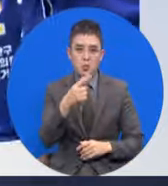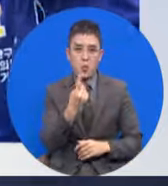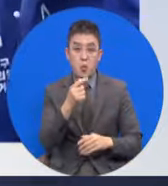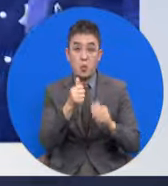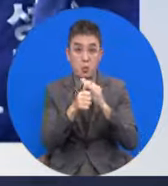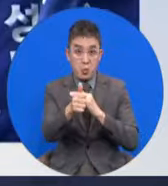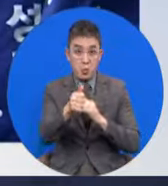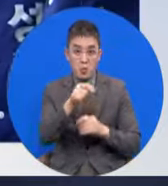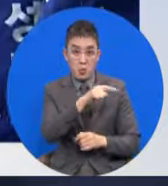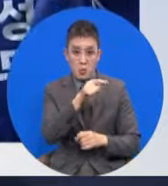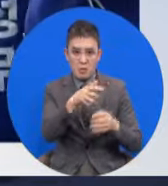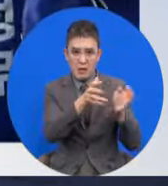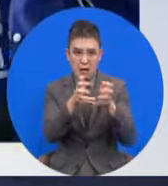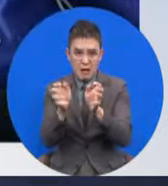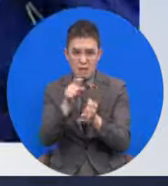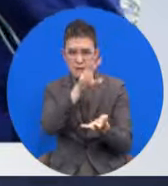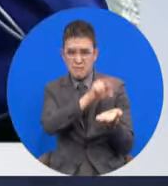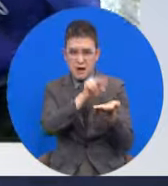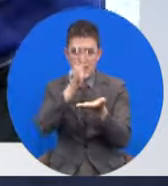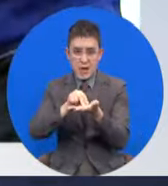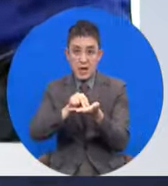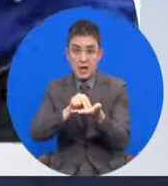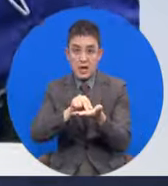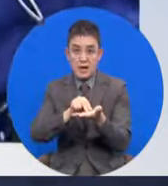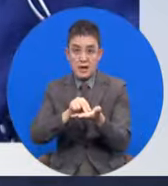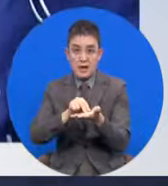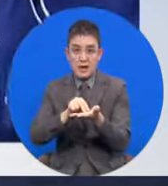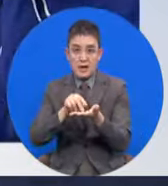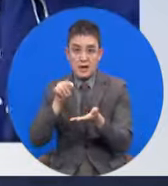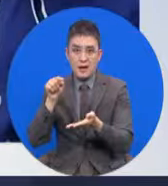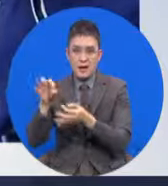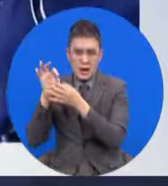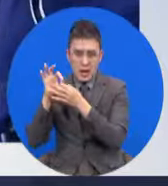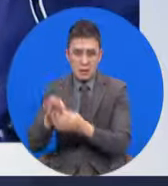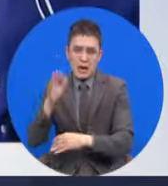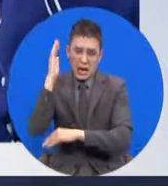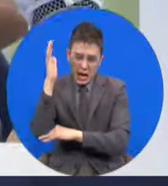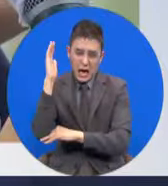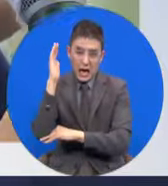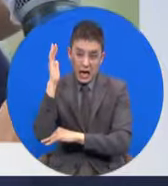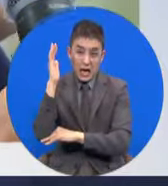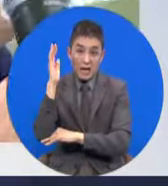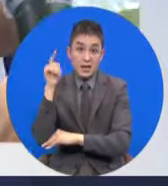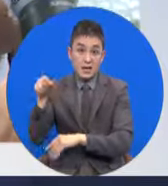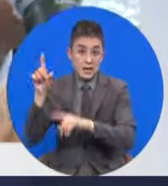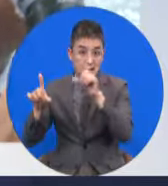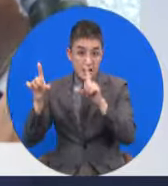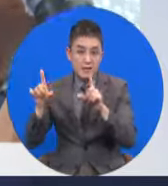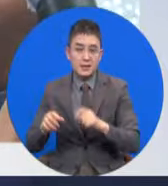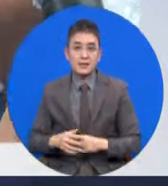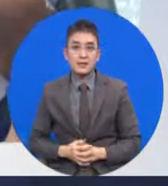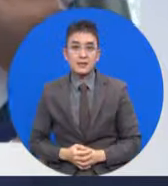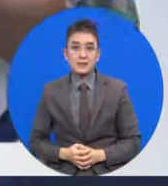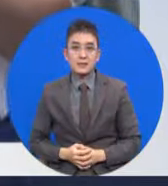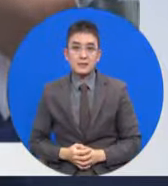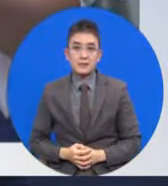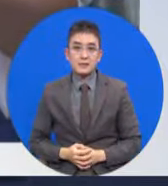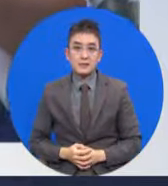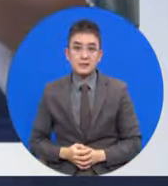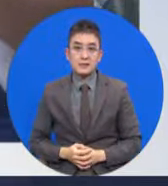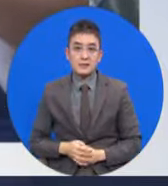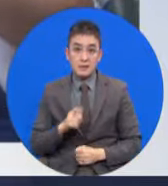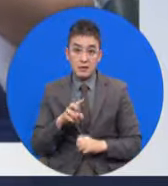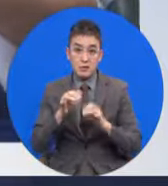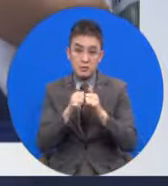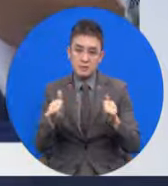대해서 문제점이 있다라고 하는 것을 이야기할 수밖에 없는 그러한 상황인데 이러한 부분들이 유권자들한테